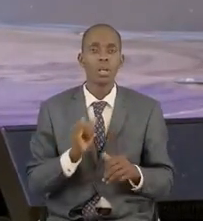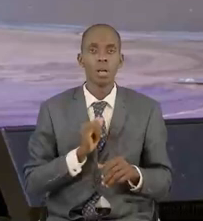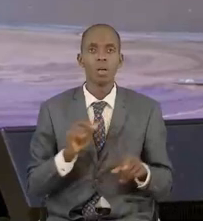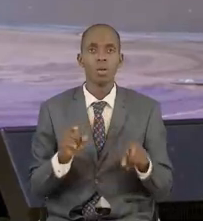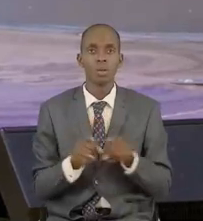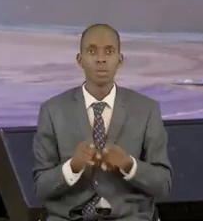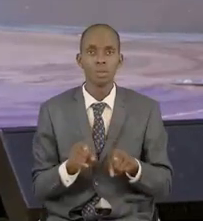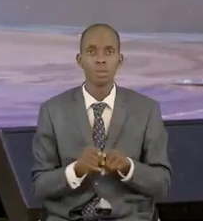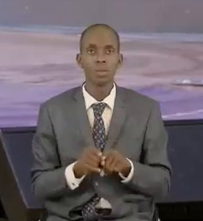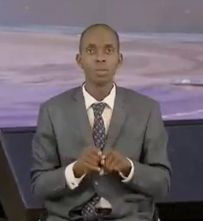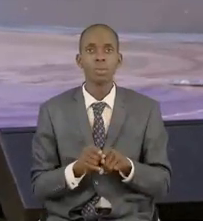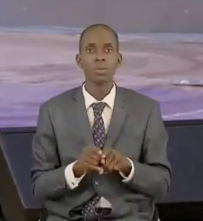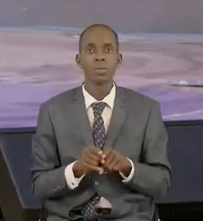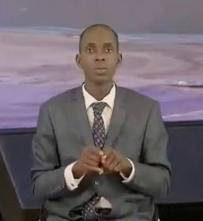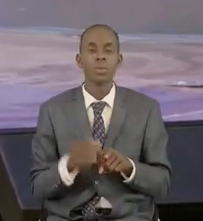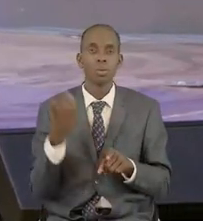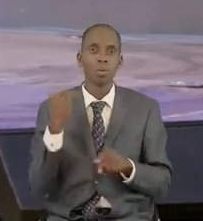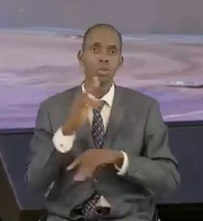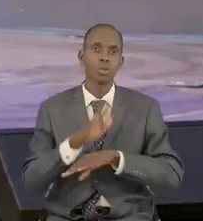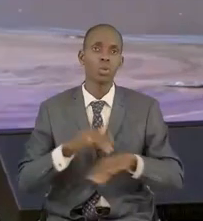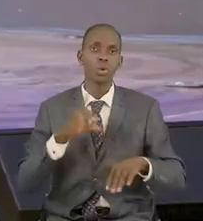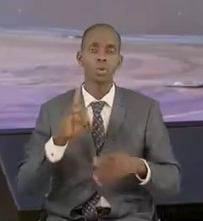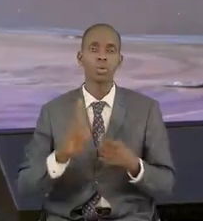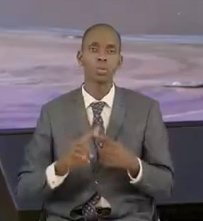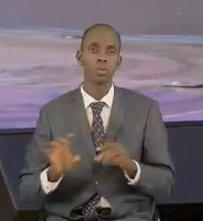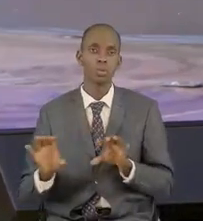eu soin de faire